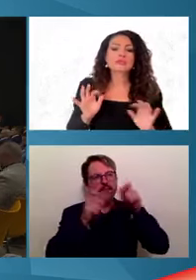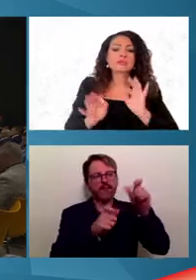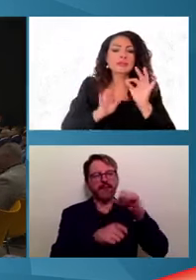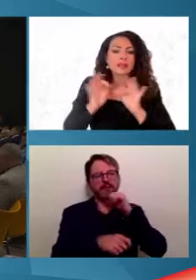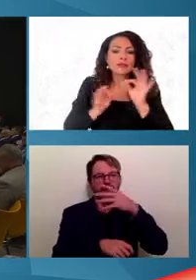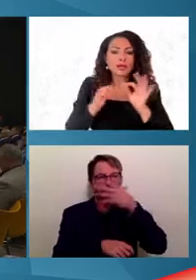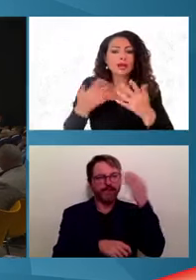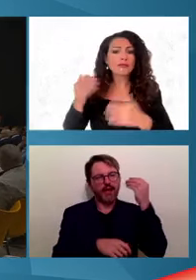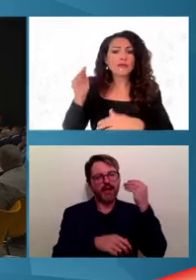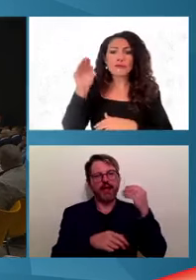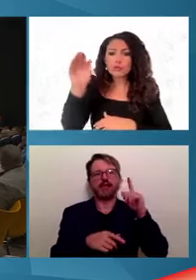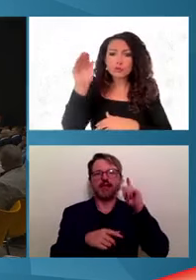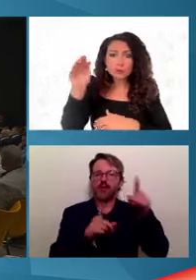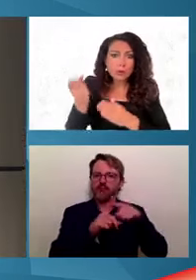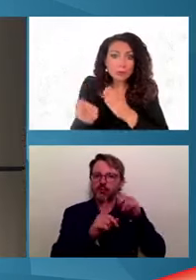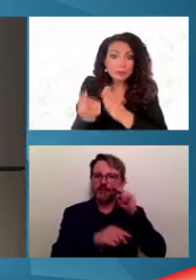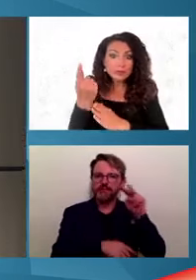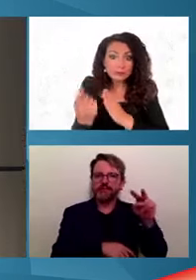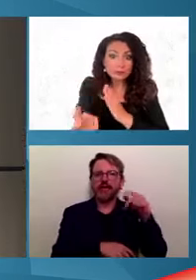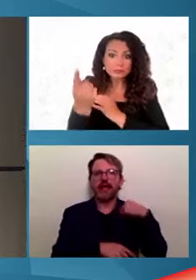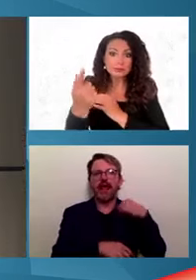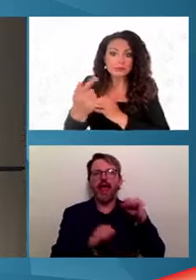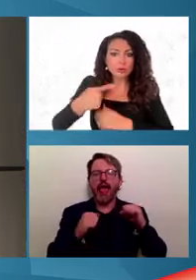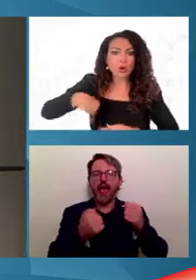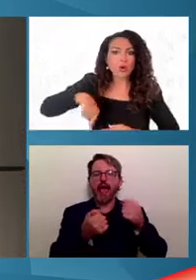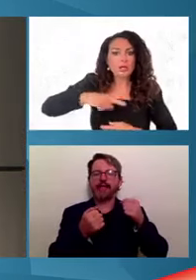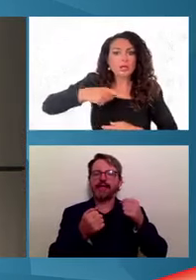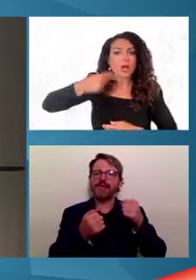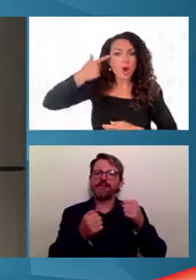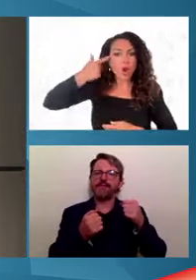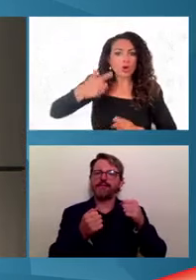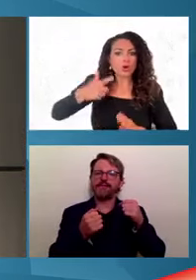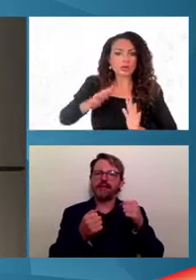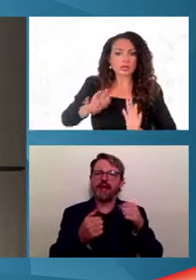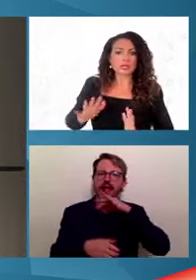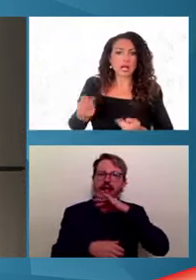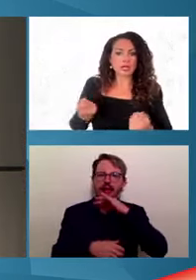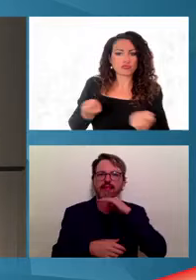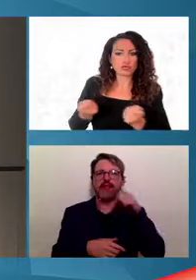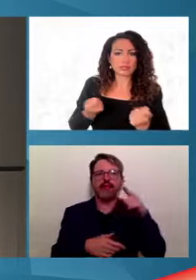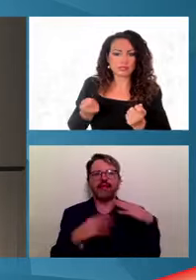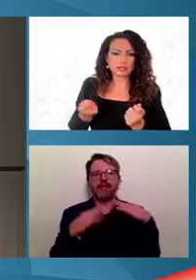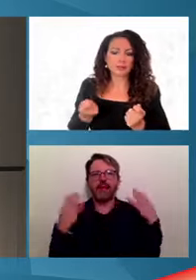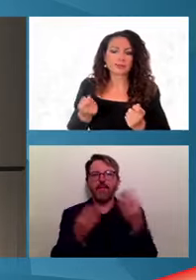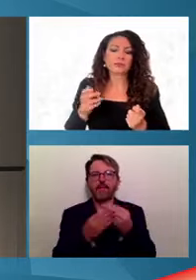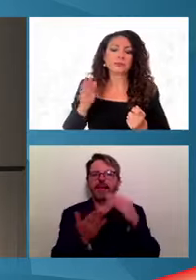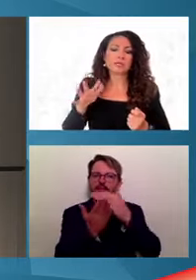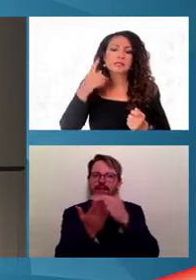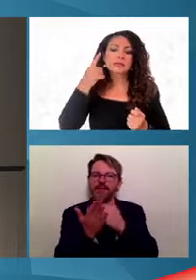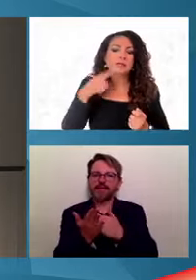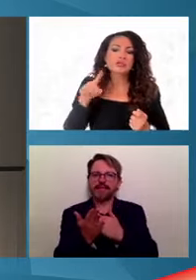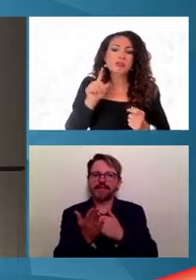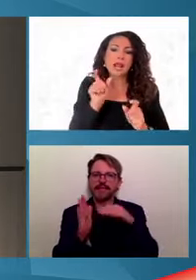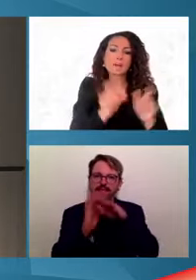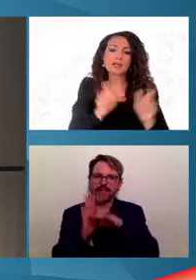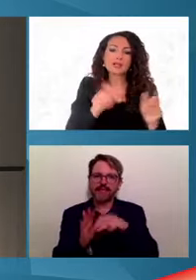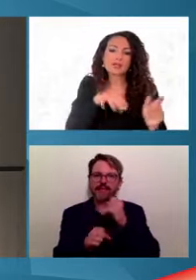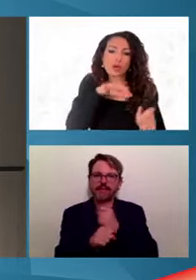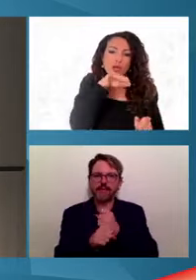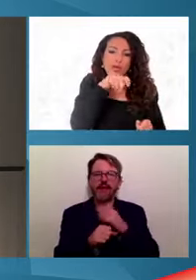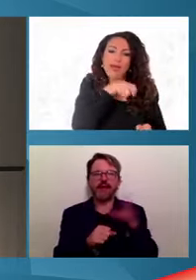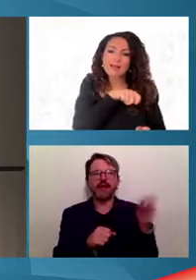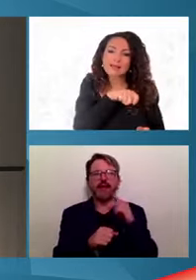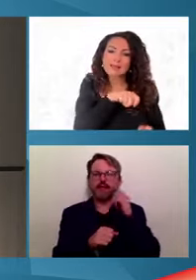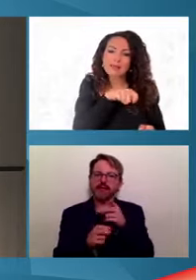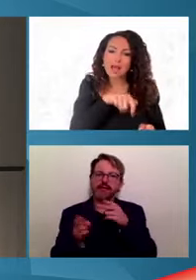war das Landesgesetz aktives Altern, das wir gemeinsam geschrieben haben, da haben wir die gesetzlichen Voraussetzungen geschaffen, um alles in diesem Bereich